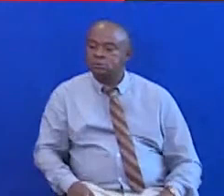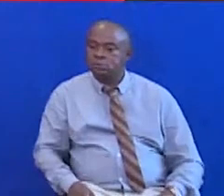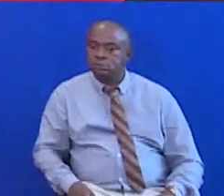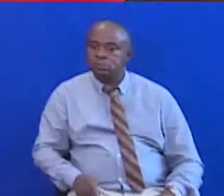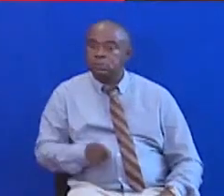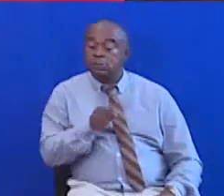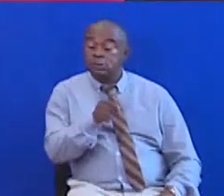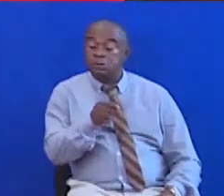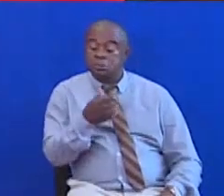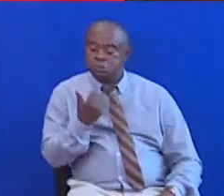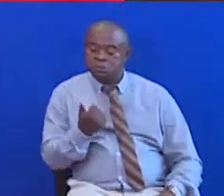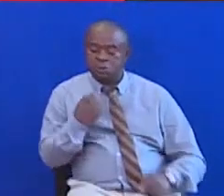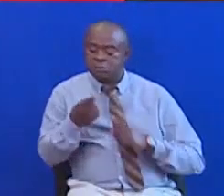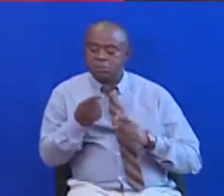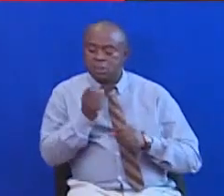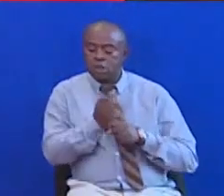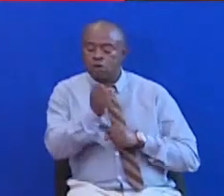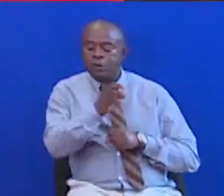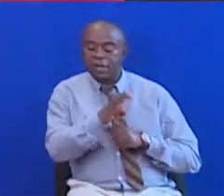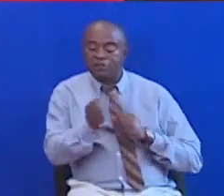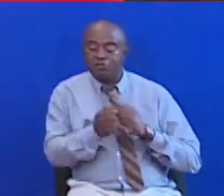wa kilometa